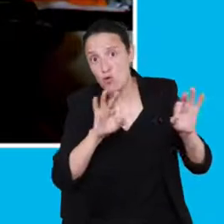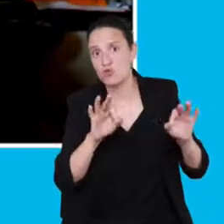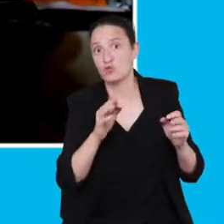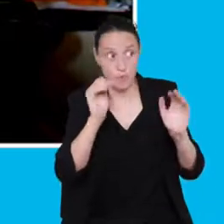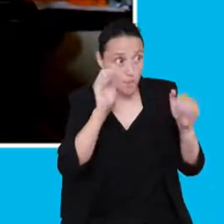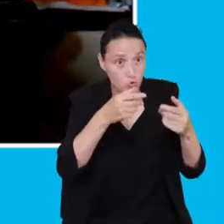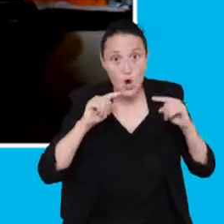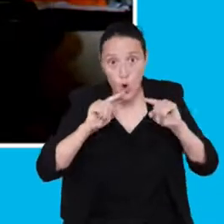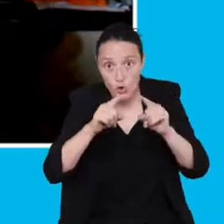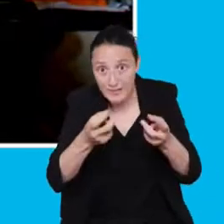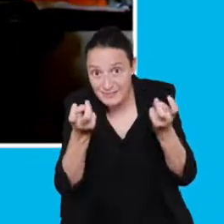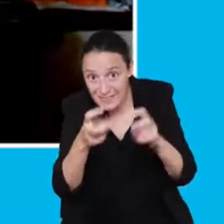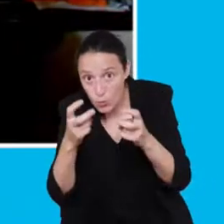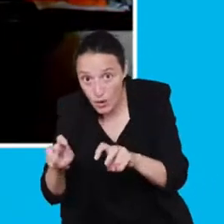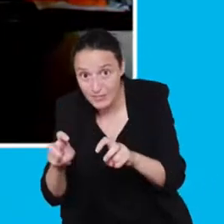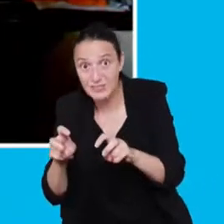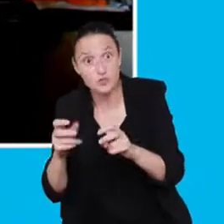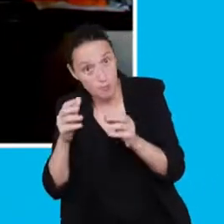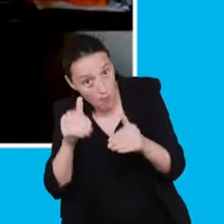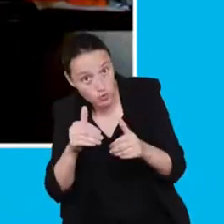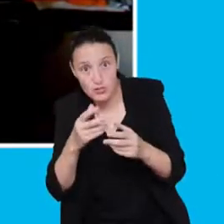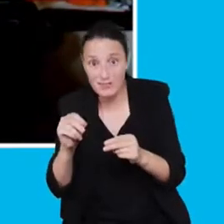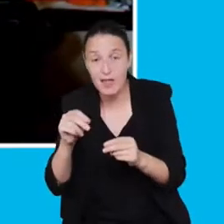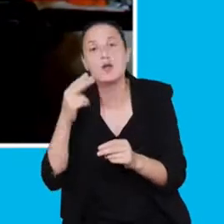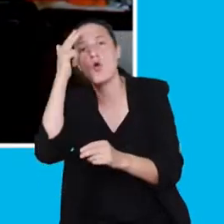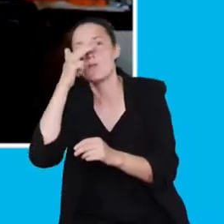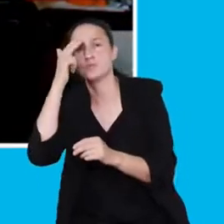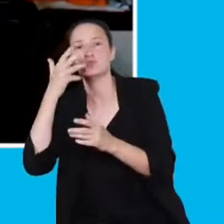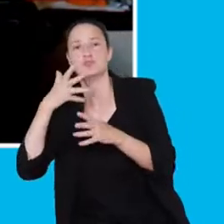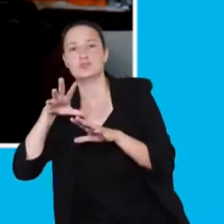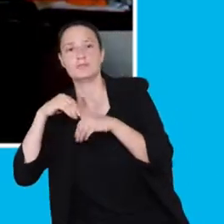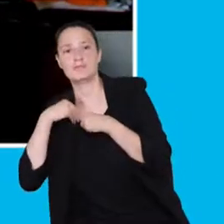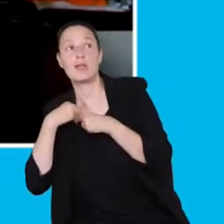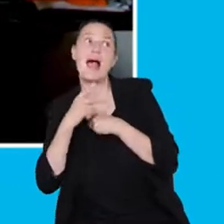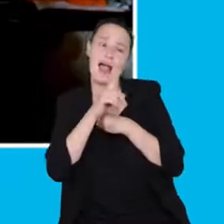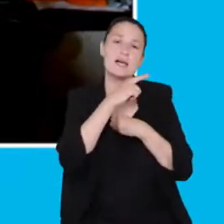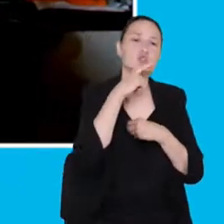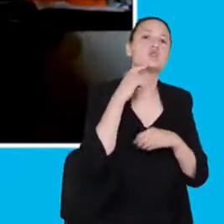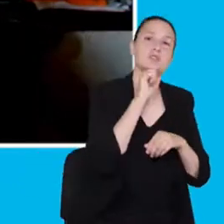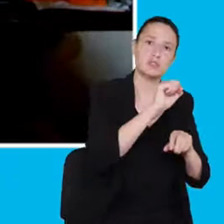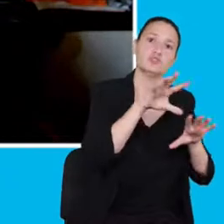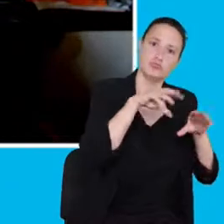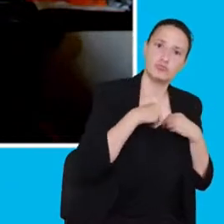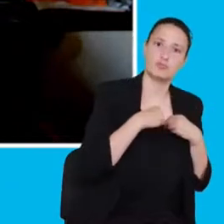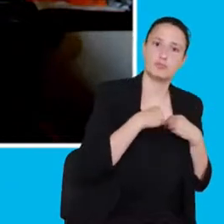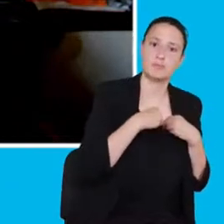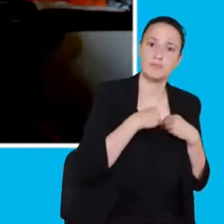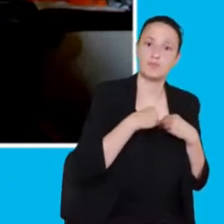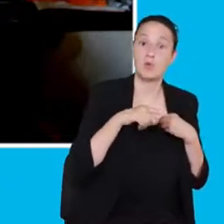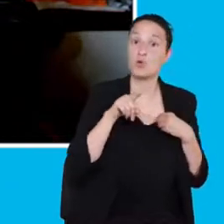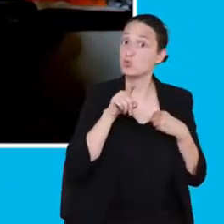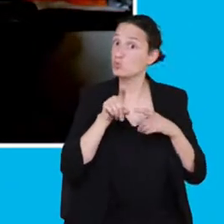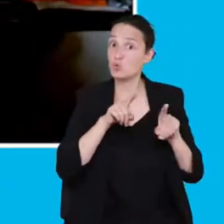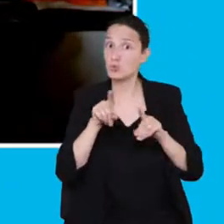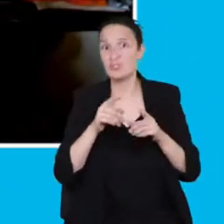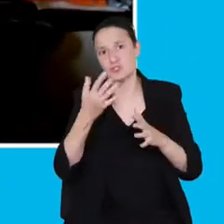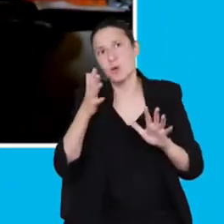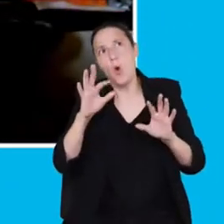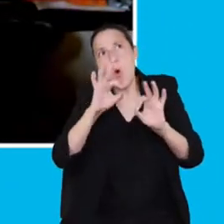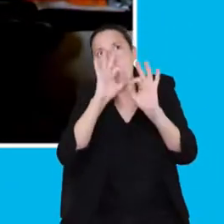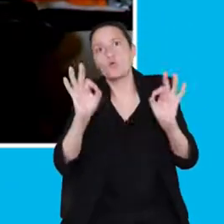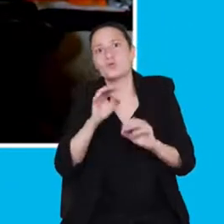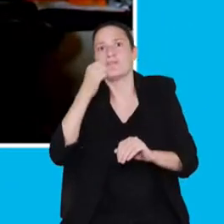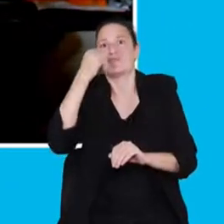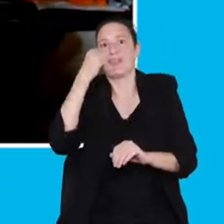się. Komuniści nie akceptują tego, socjaliści akceptują. Czyli stosunek do najszerzej pojętej